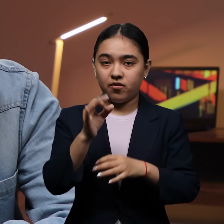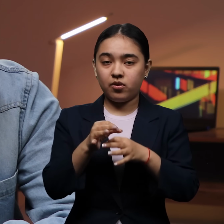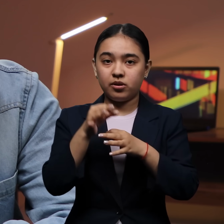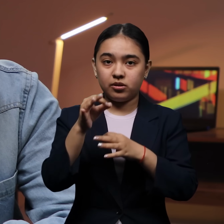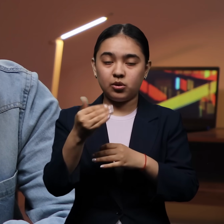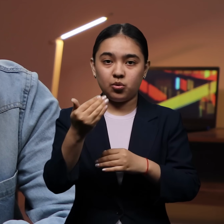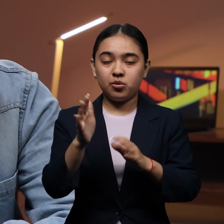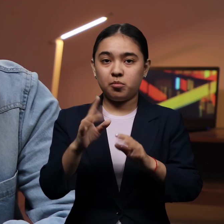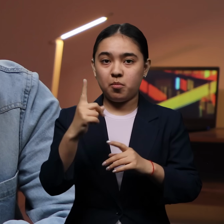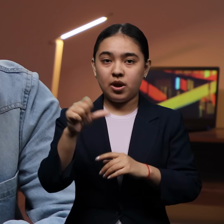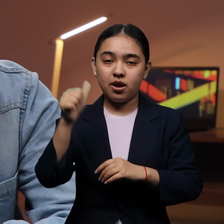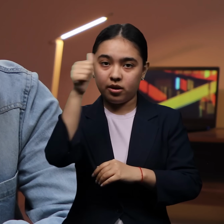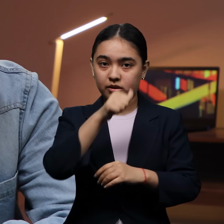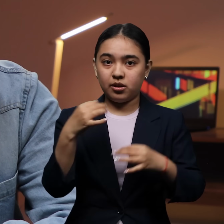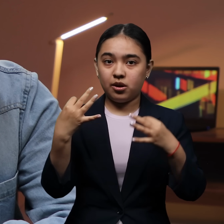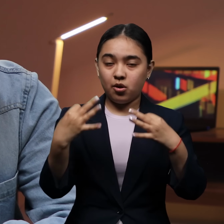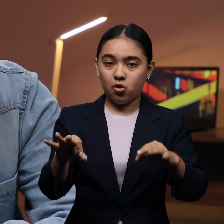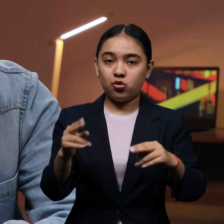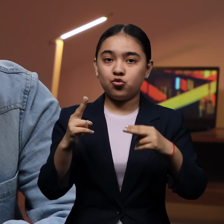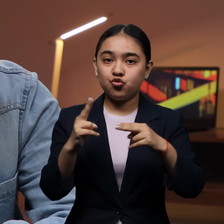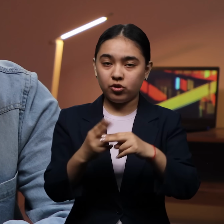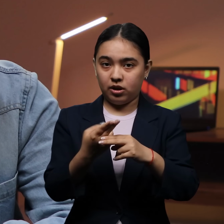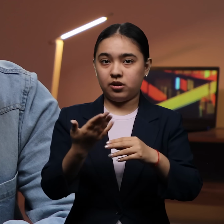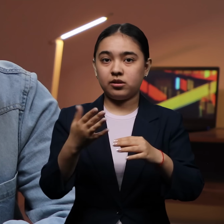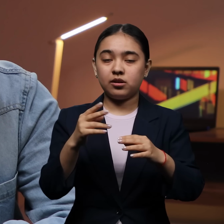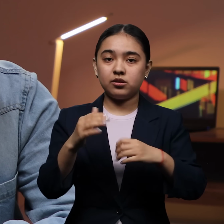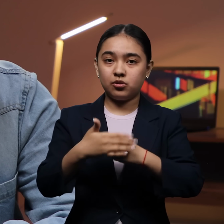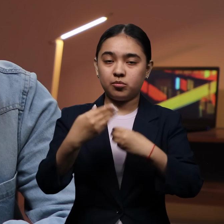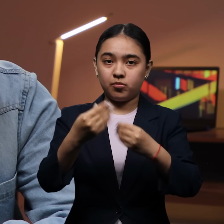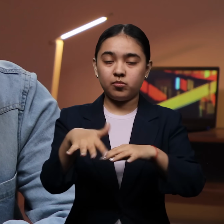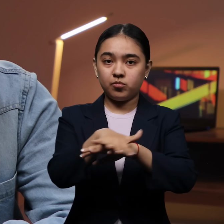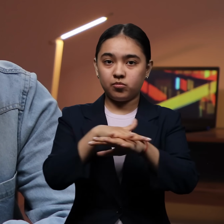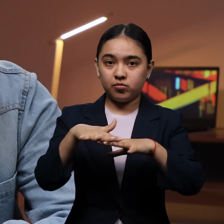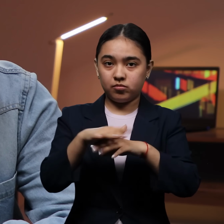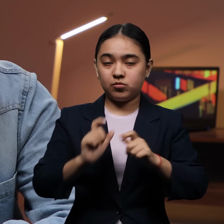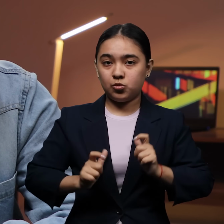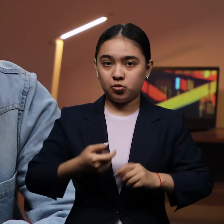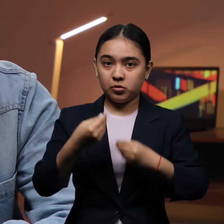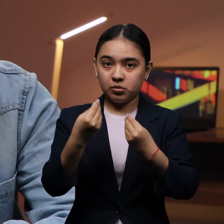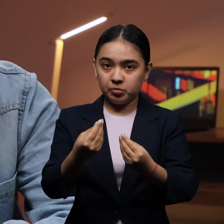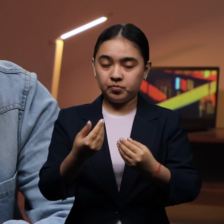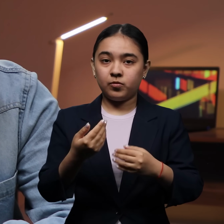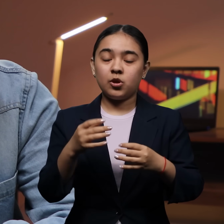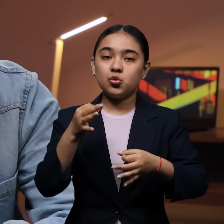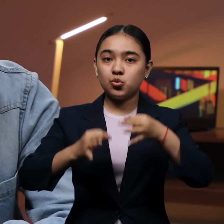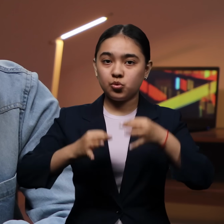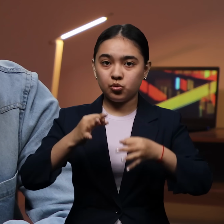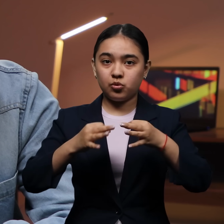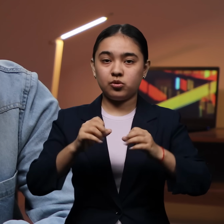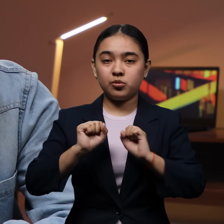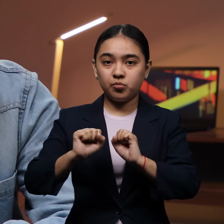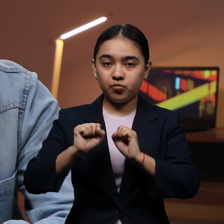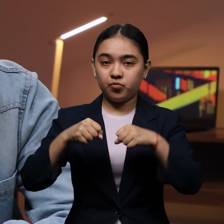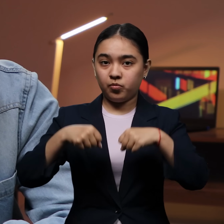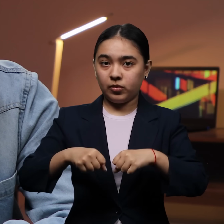tuman sudi ularga atigi 1,5 yillik ozodlikni cheklash jazosini tayinlagani jamoatchilikni jumbushga keltirdi. Sudlar va